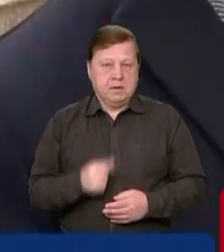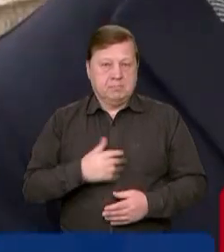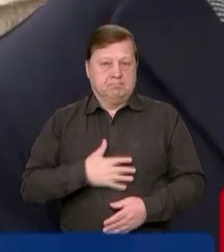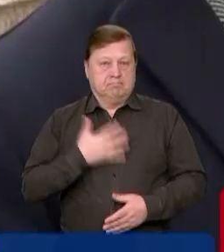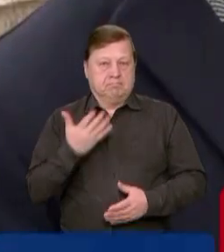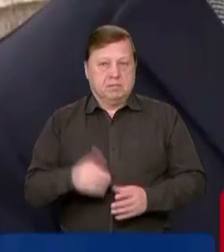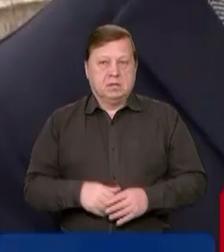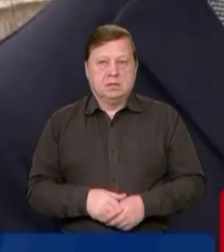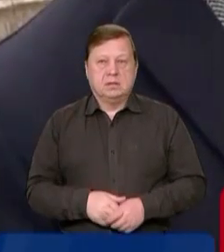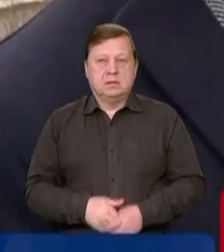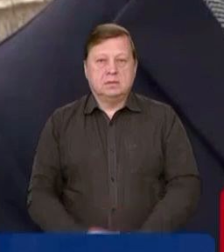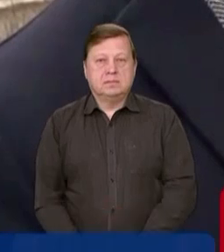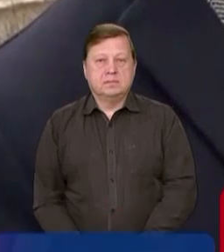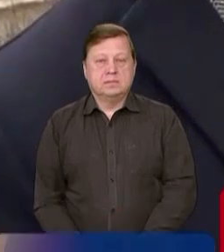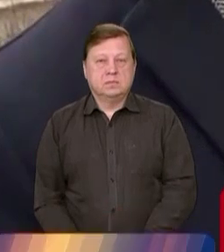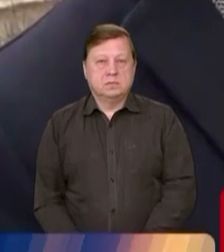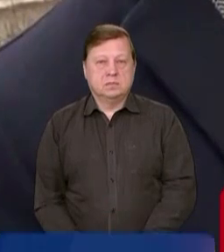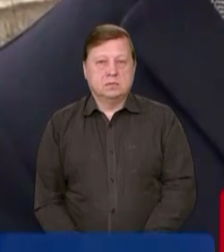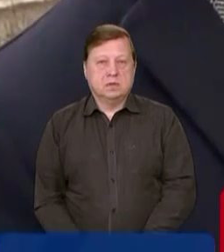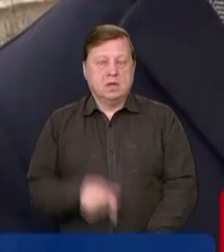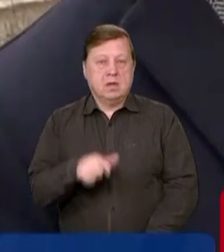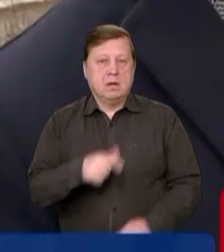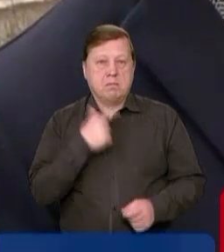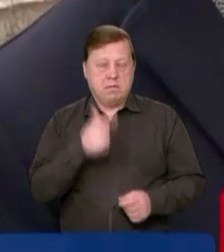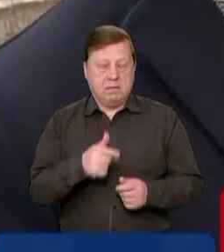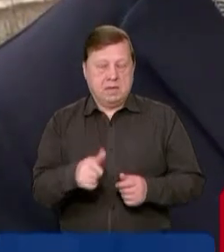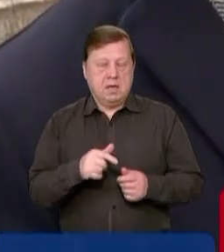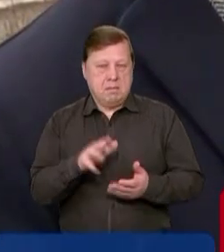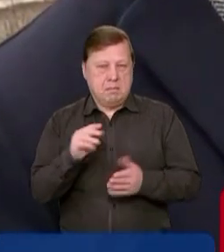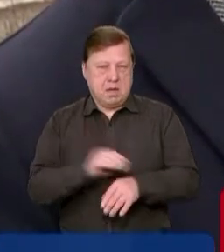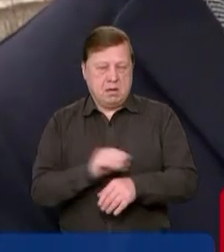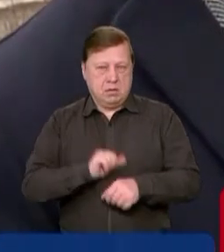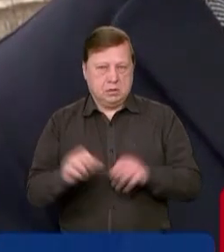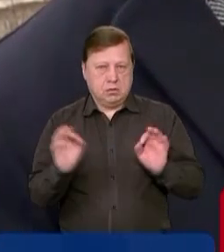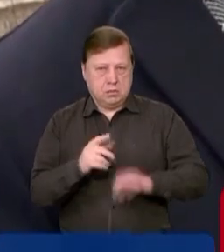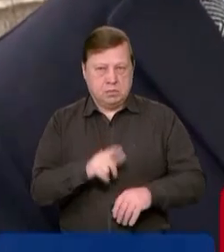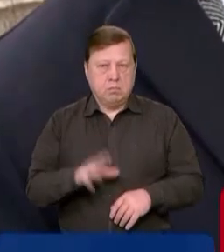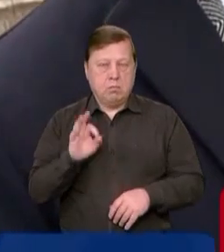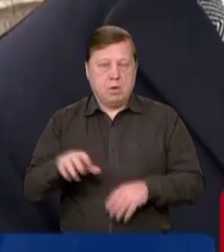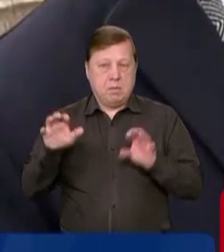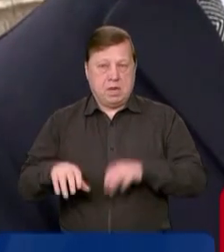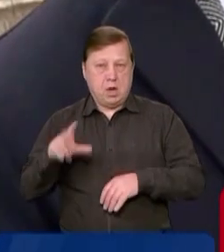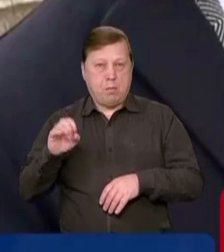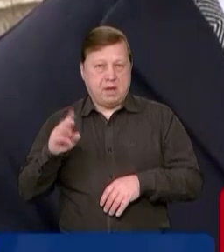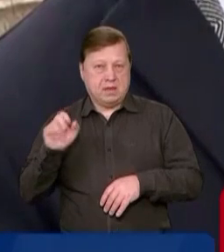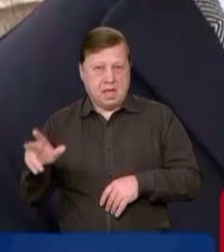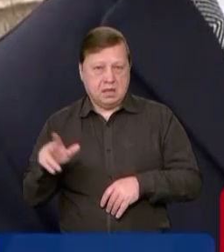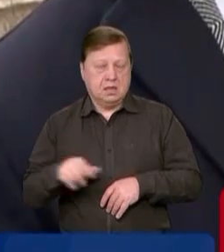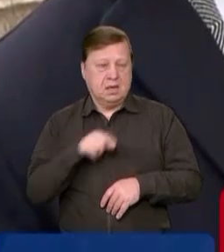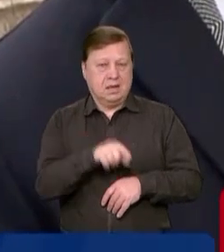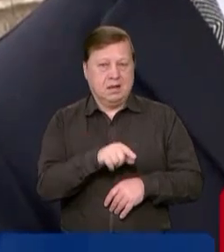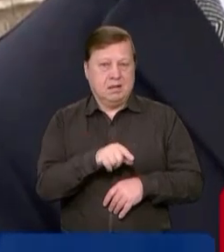Jest to materiał wyjątkowo, nie boję się tego słowa użyć, nikczemny, bowiem wiązanie pana prezesa Obajtka ze